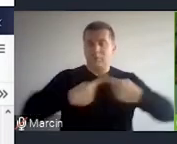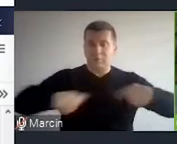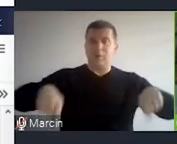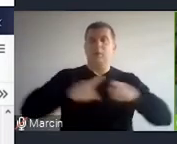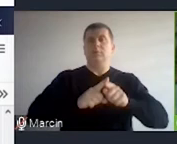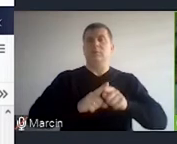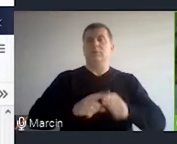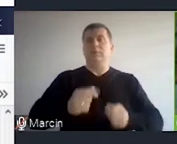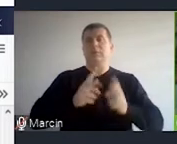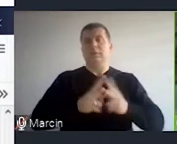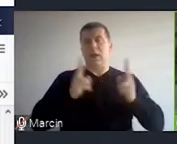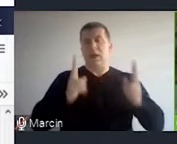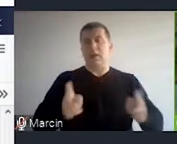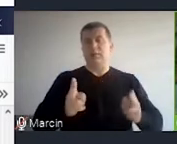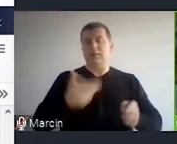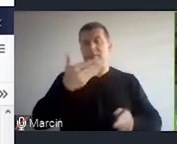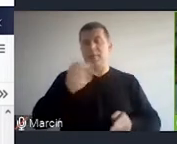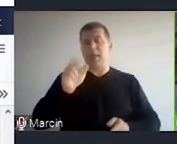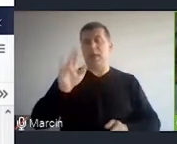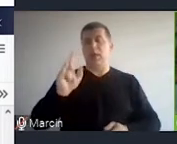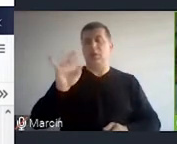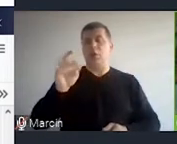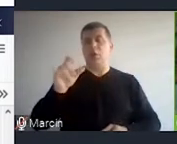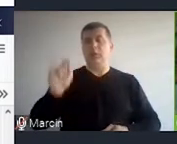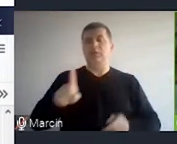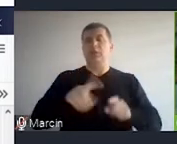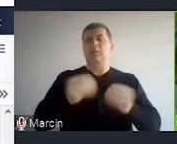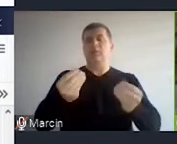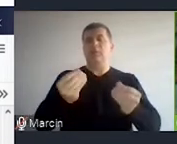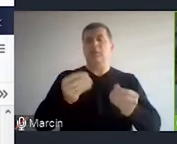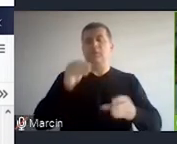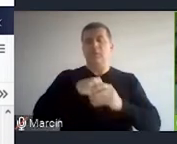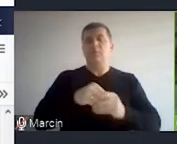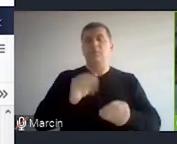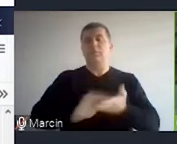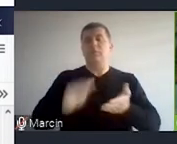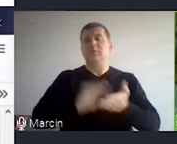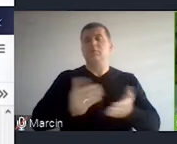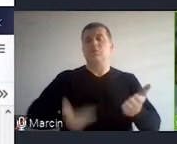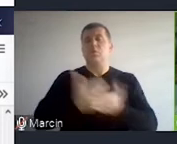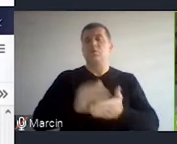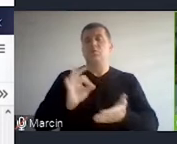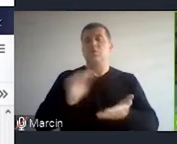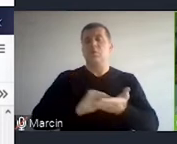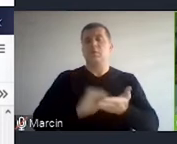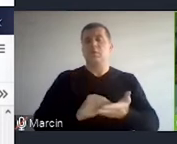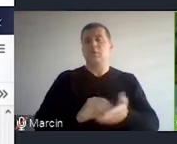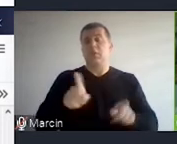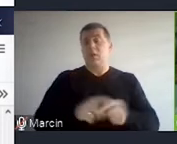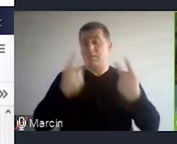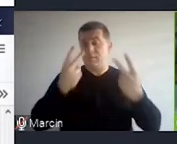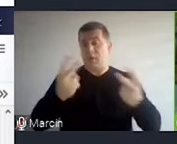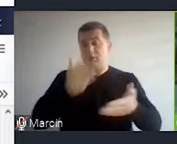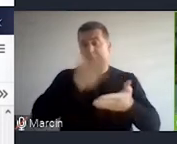zrealizować zakres merytoryczny i zakres finansowy określony we wniosku o dofinansowanie. To też ważny